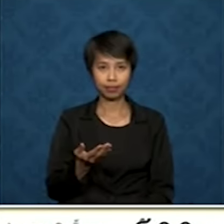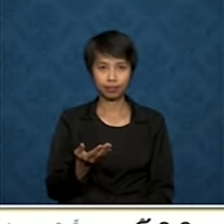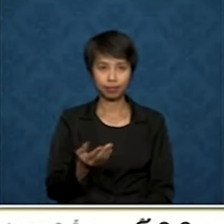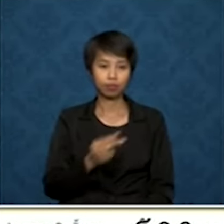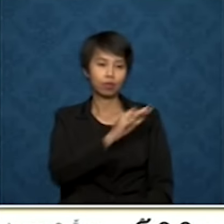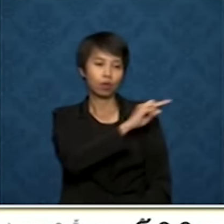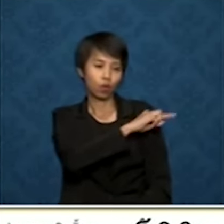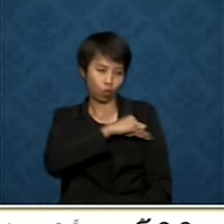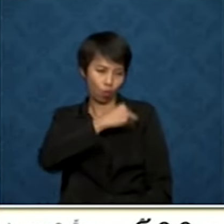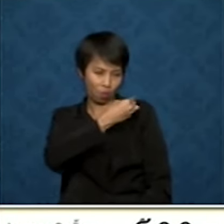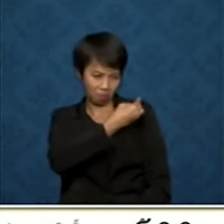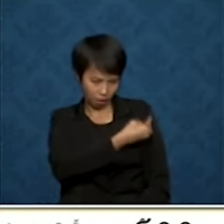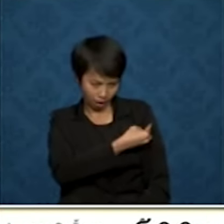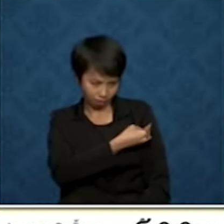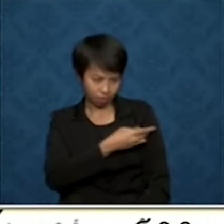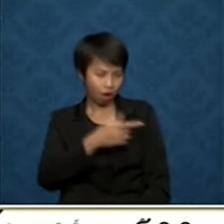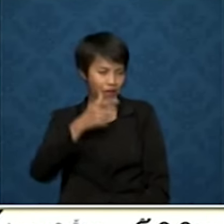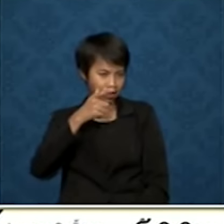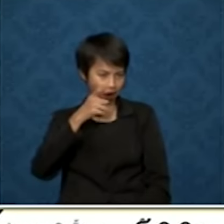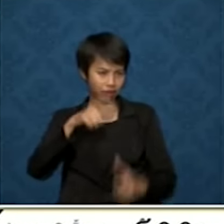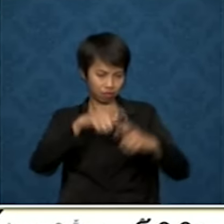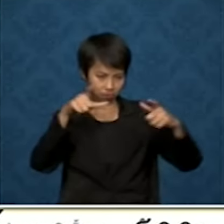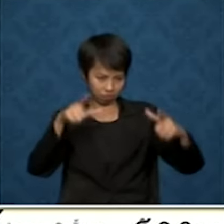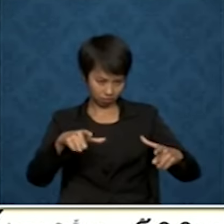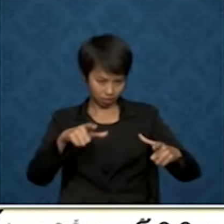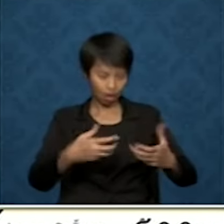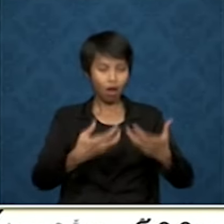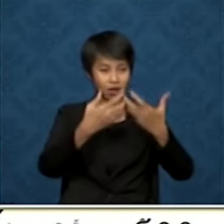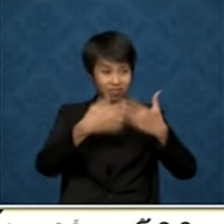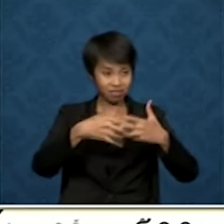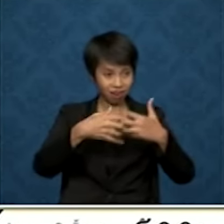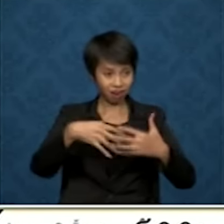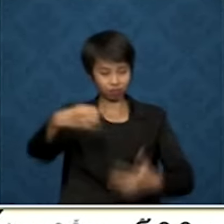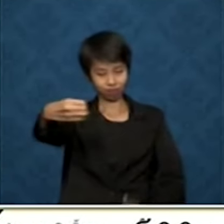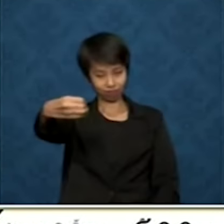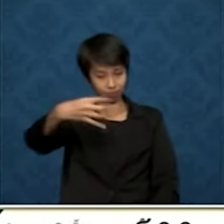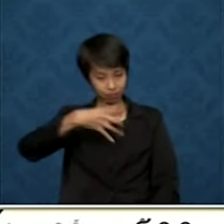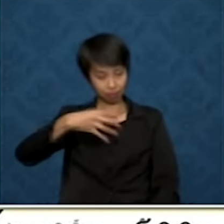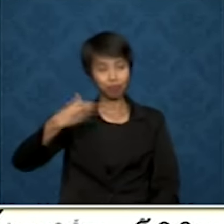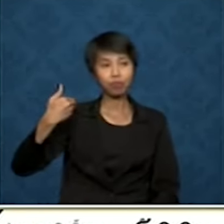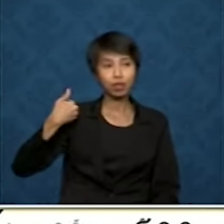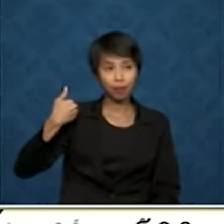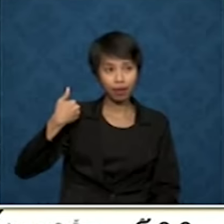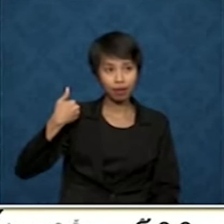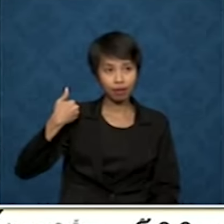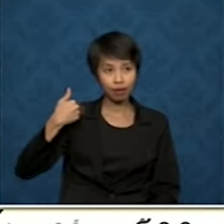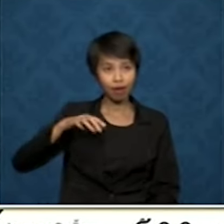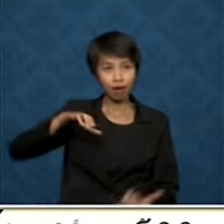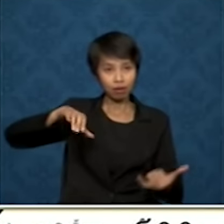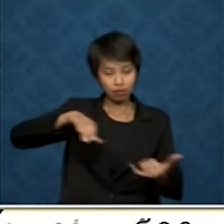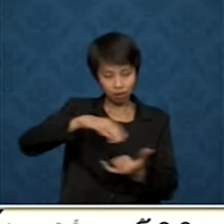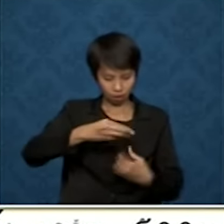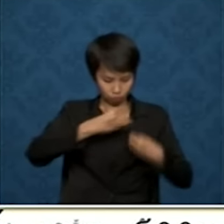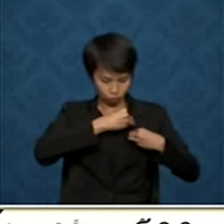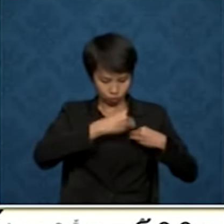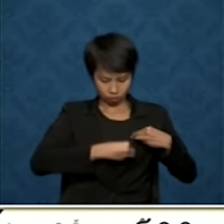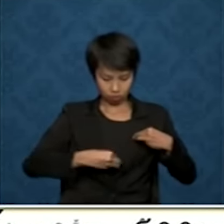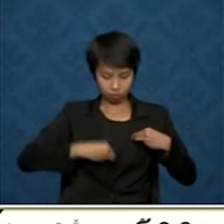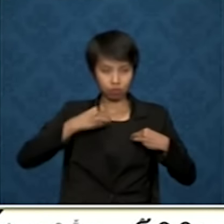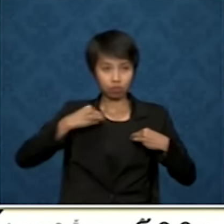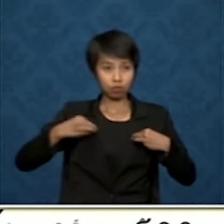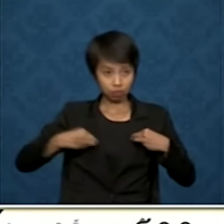พยาบาลระดับนี้เนี่ยมีเครื่องเซเรย์มั้ยมีเครื่องตรวจคลื่นไฟฟ้าหัวใจมยมีเครื่อง